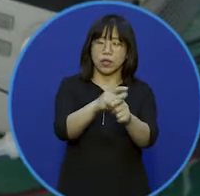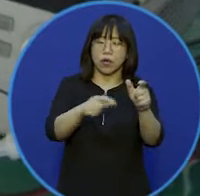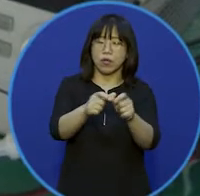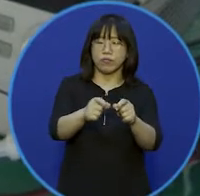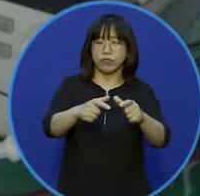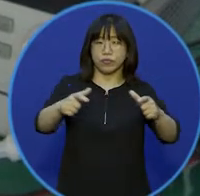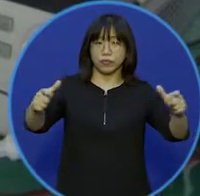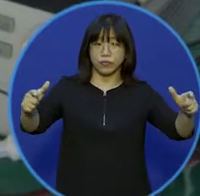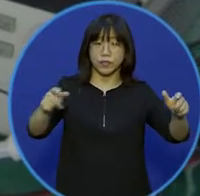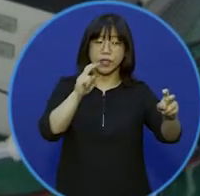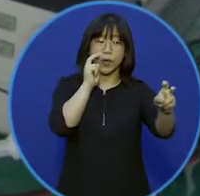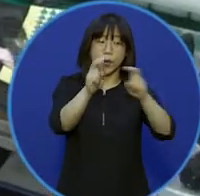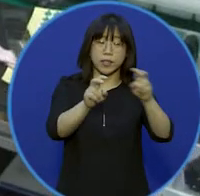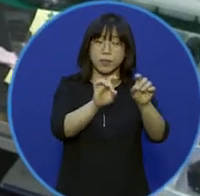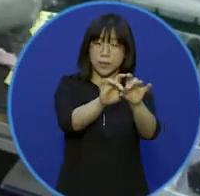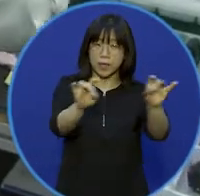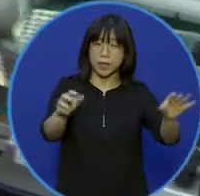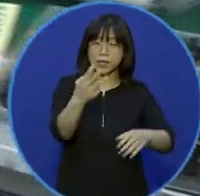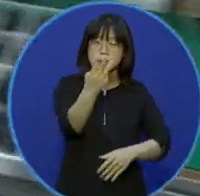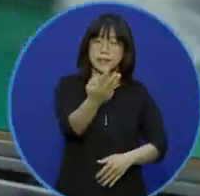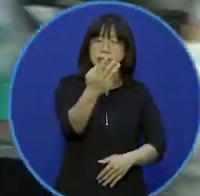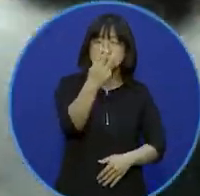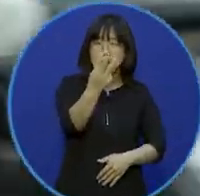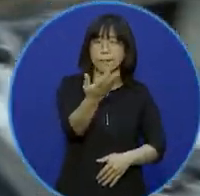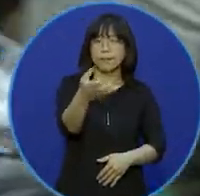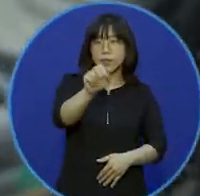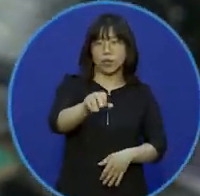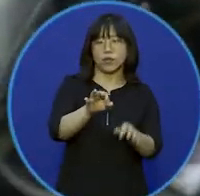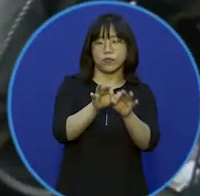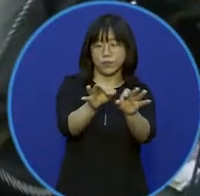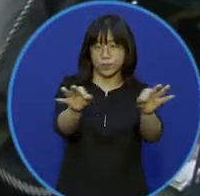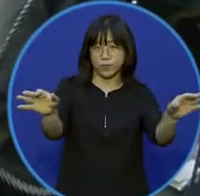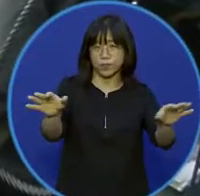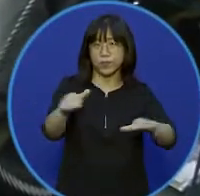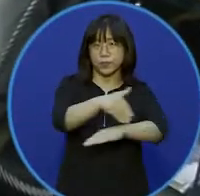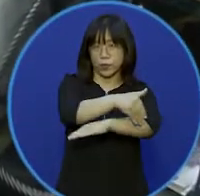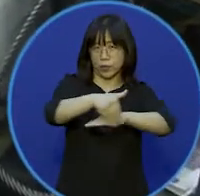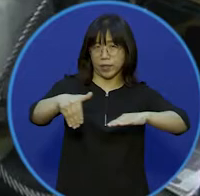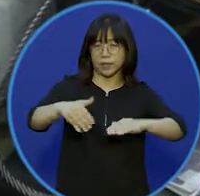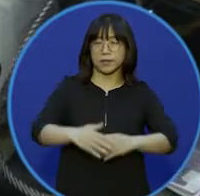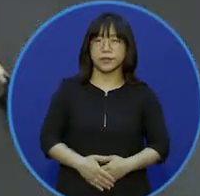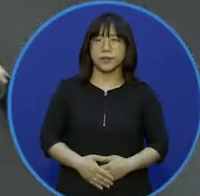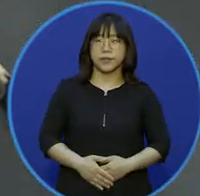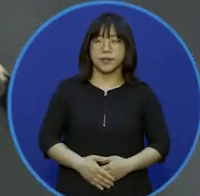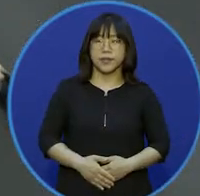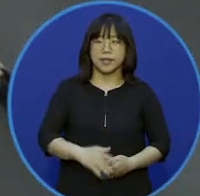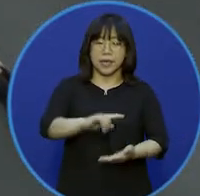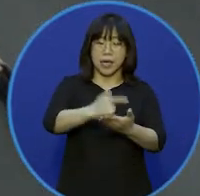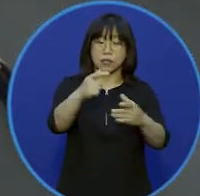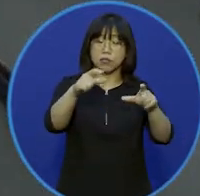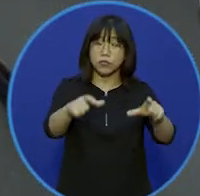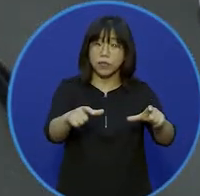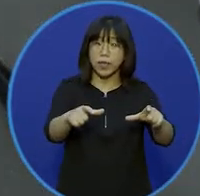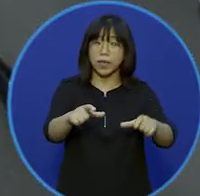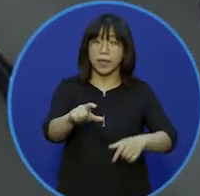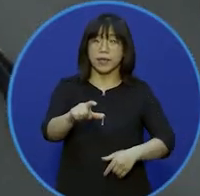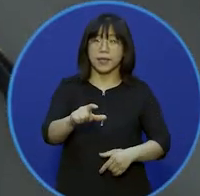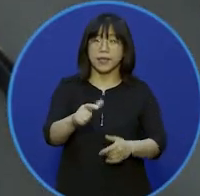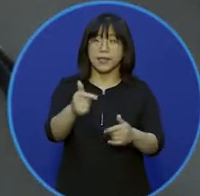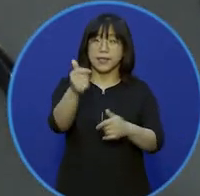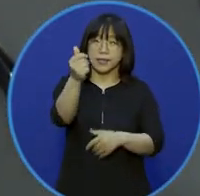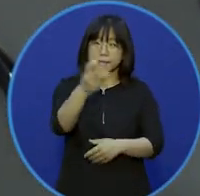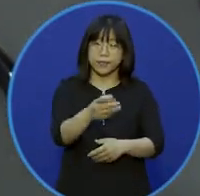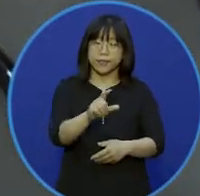업체별로 3억 원까지 지원합니다. 지원 대상은 지역 내 공장 등록을 한 중소기업, 본사가 강서구에